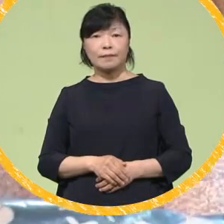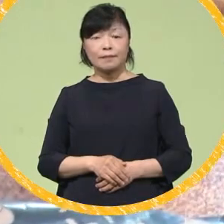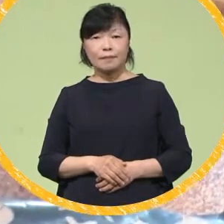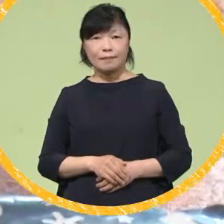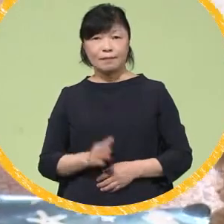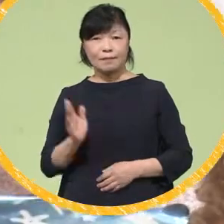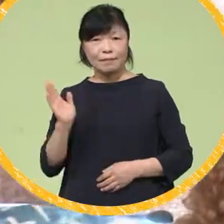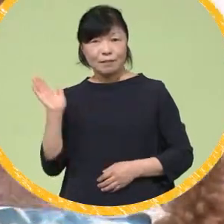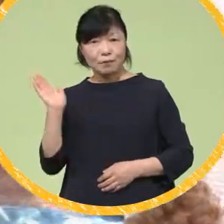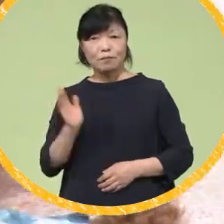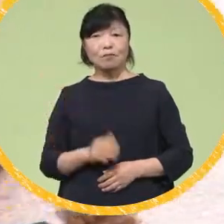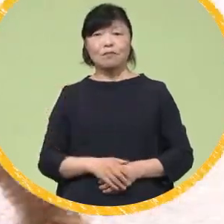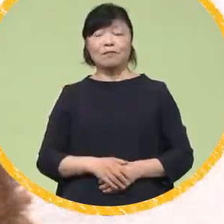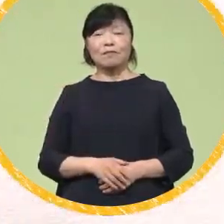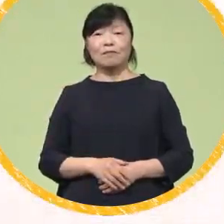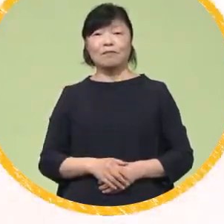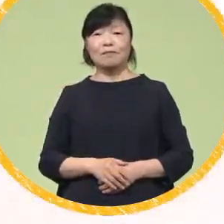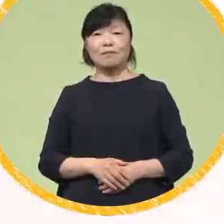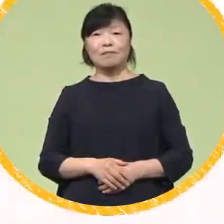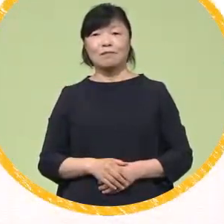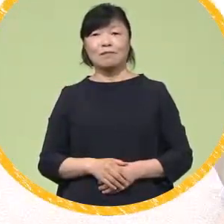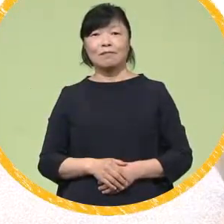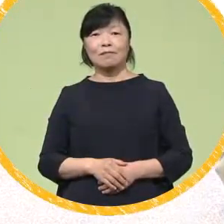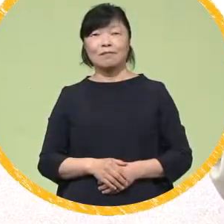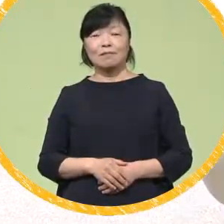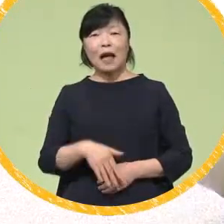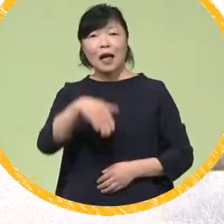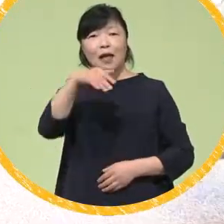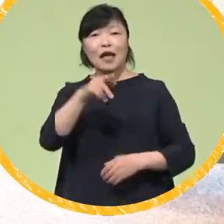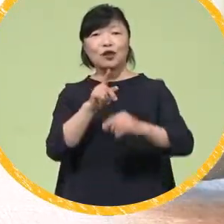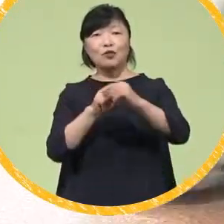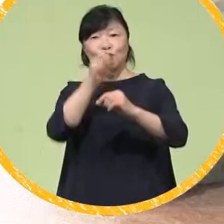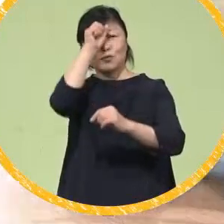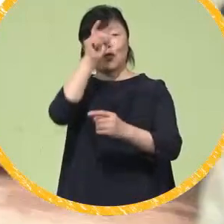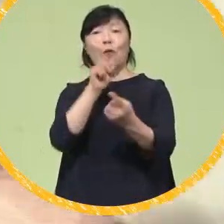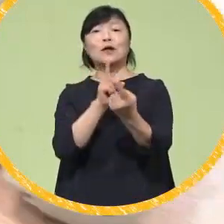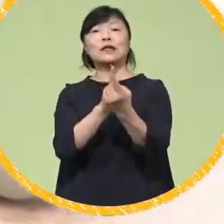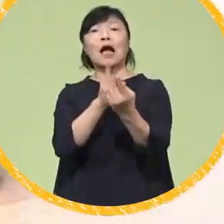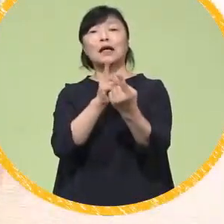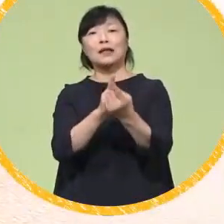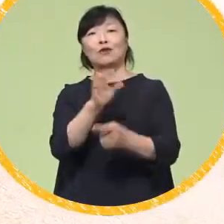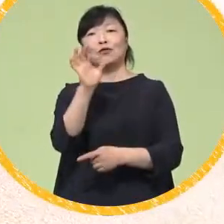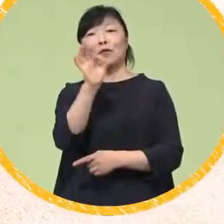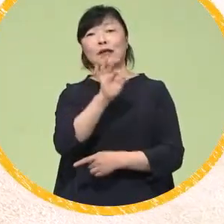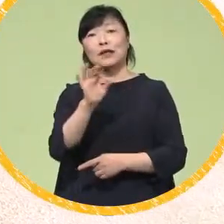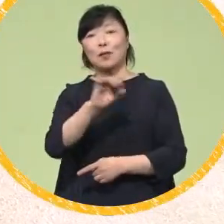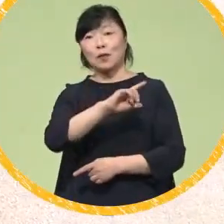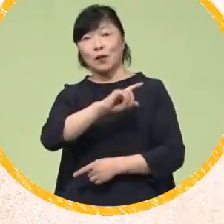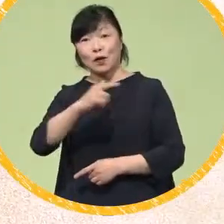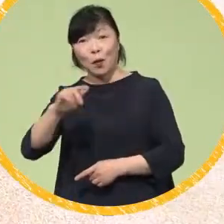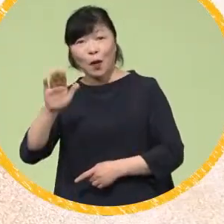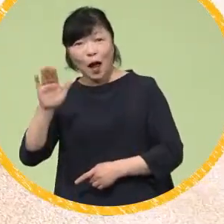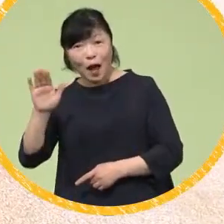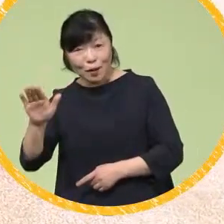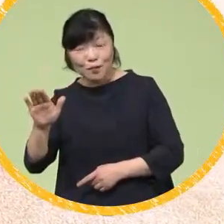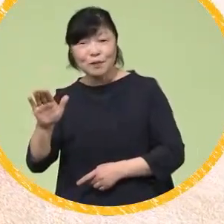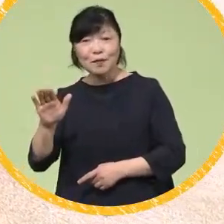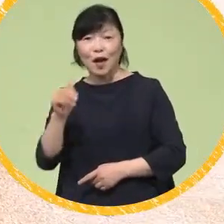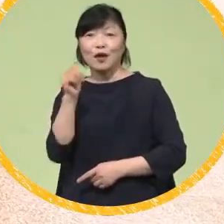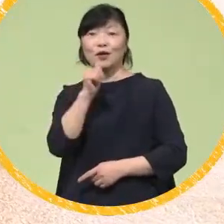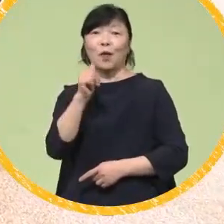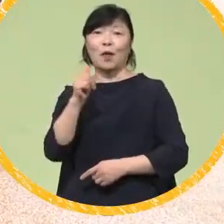はい、さてここからはその熱中症対策のグッズがあるということでいろいろご